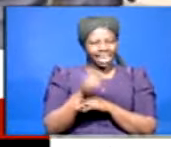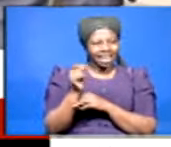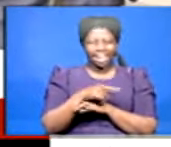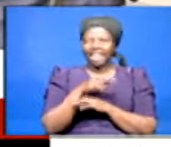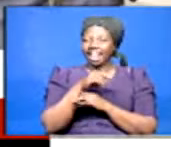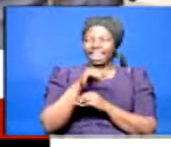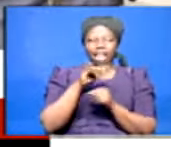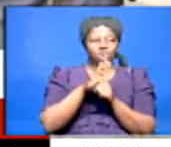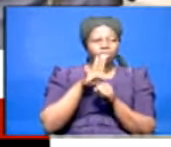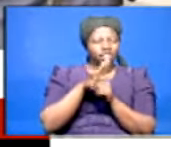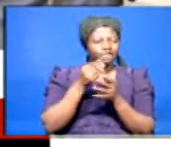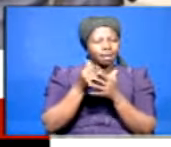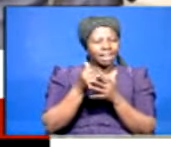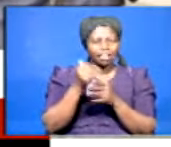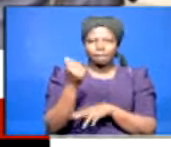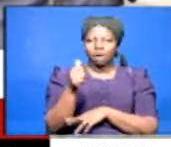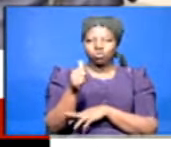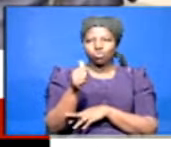kupeana watu walipeana.